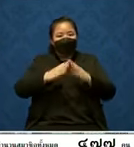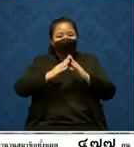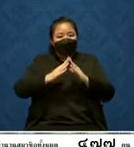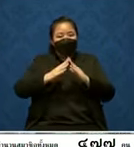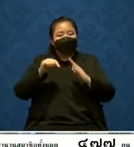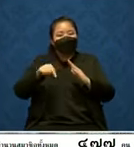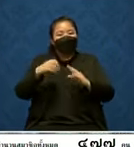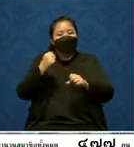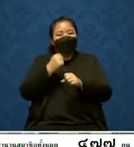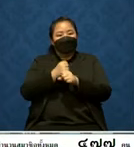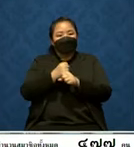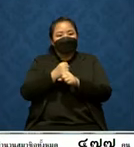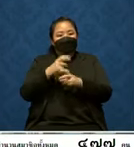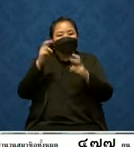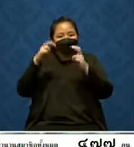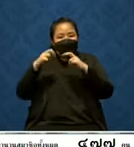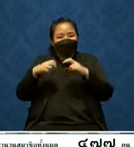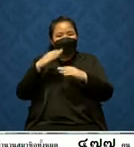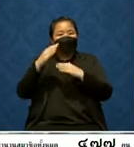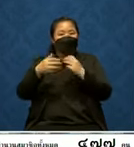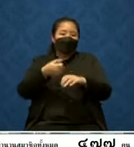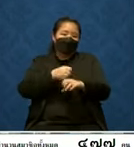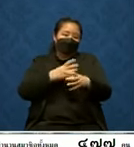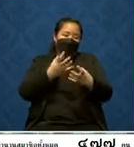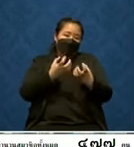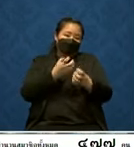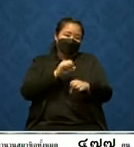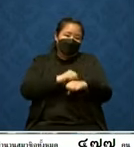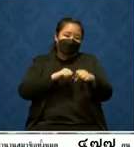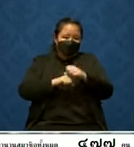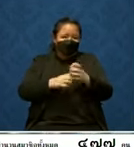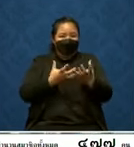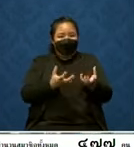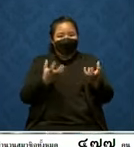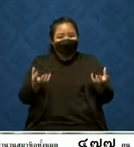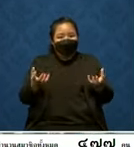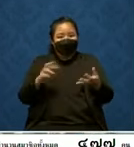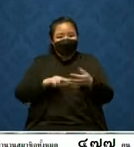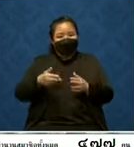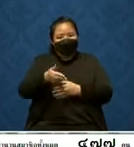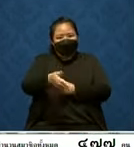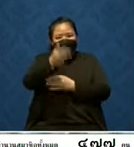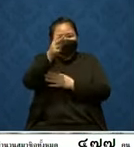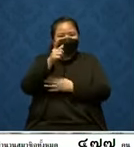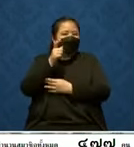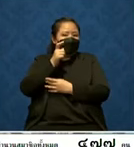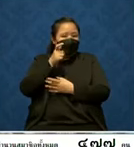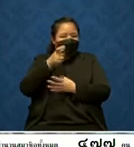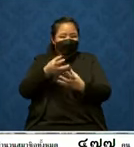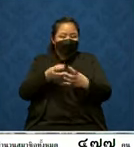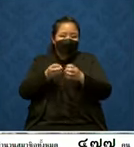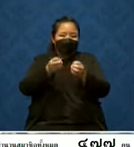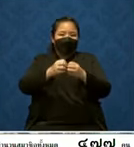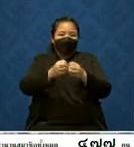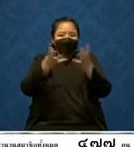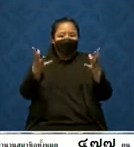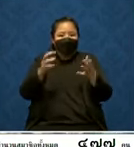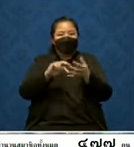ภารกิจหลักในการวิจัยพัฒนาและผลิตยุทโธปกรณ์สนับสนุนสร้างปืนใหญ่เครื่องยิงลูกระเบิดโรงงานผลิตปืน